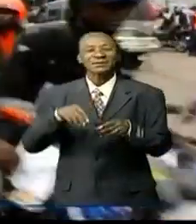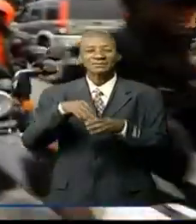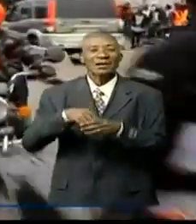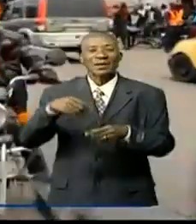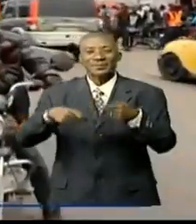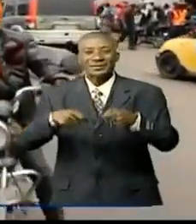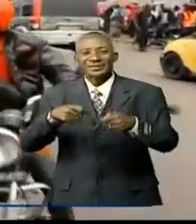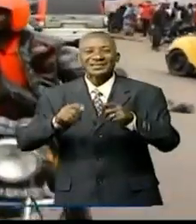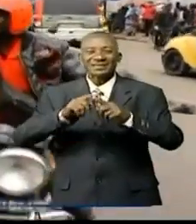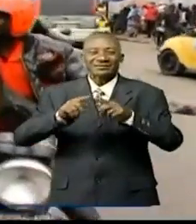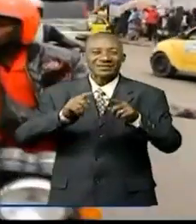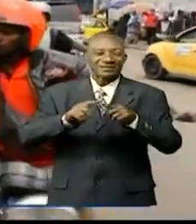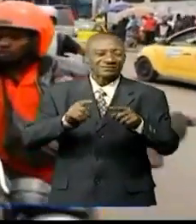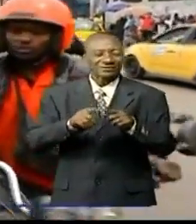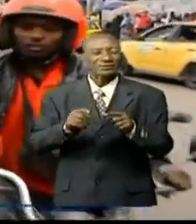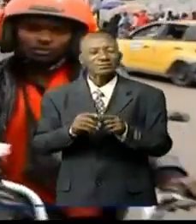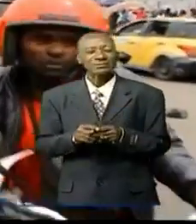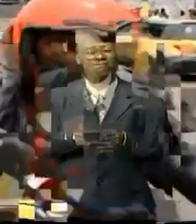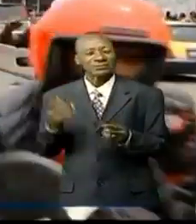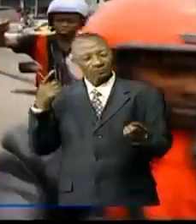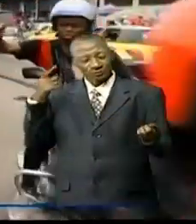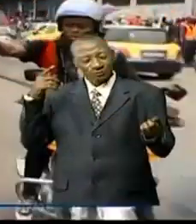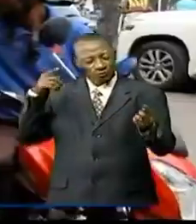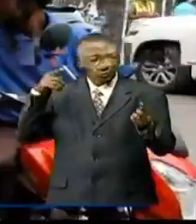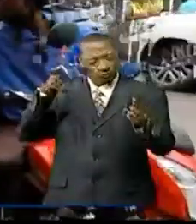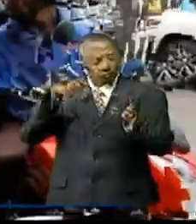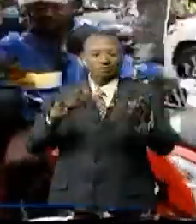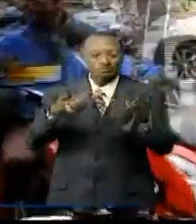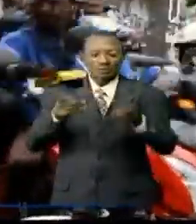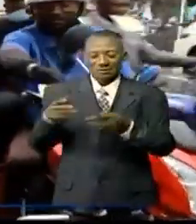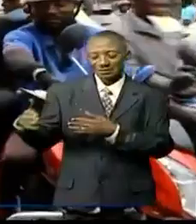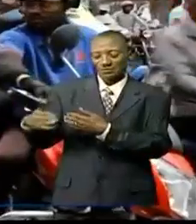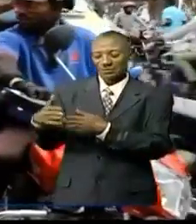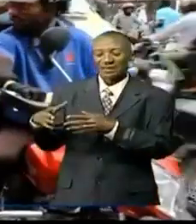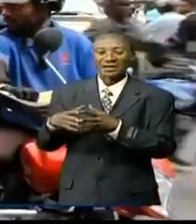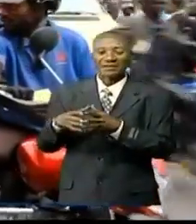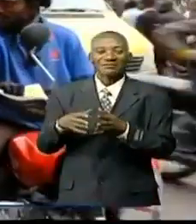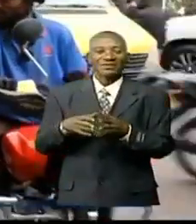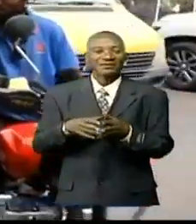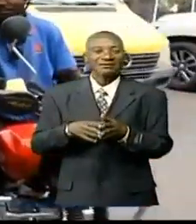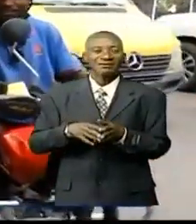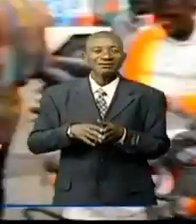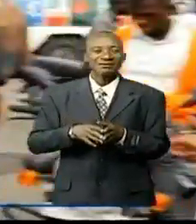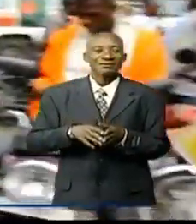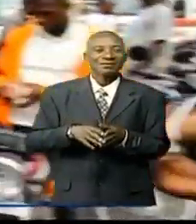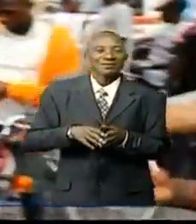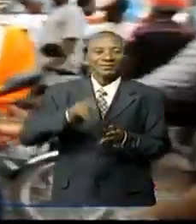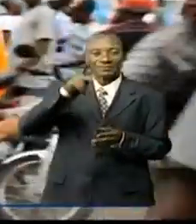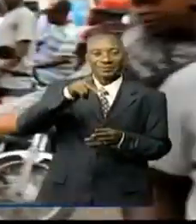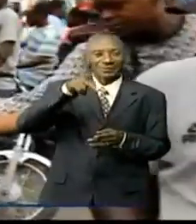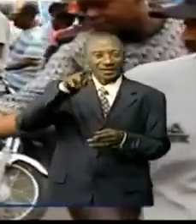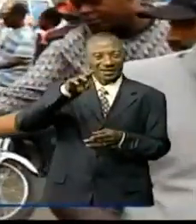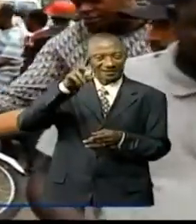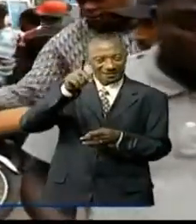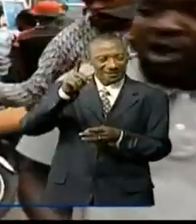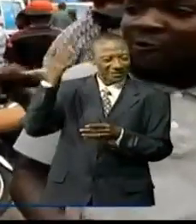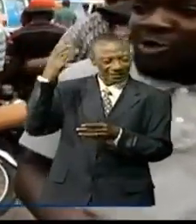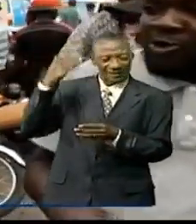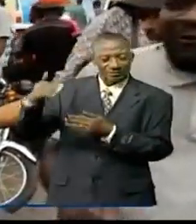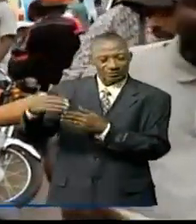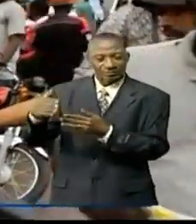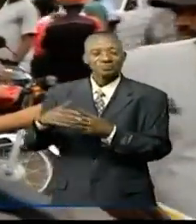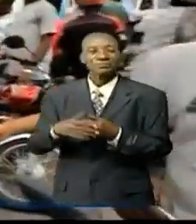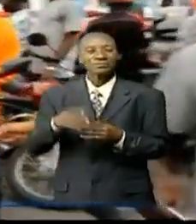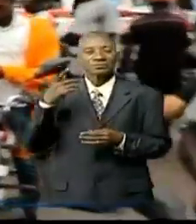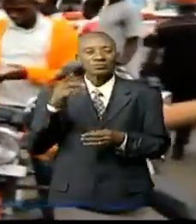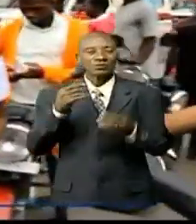Yasuka pour chuter à la place des évolués. Chemin faisant, les séquences de la Croix-Rouge RDC ont distribué de bloc-notes où il y avait des